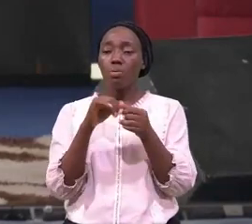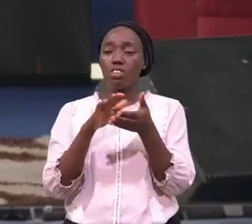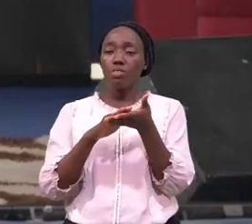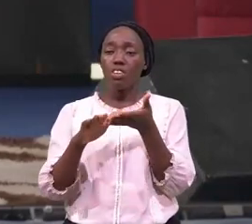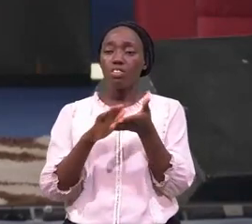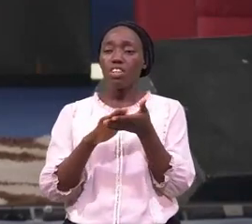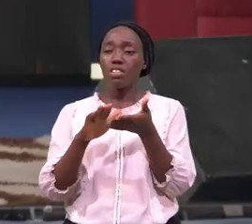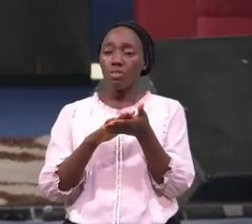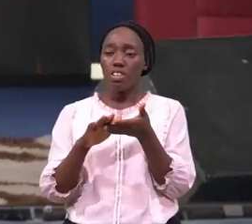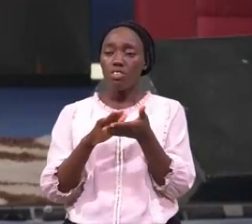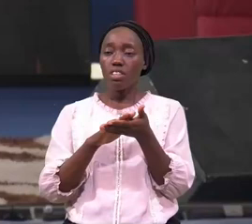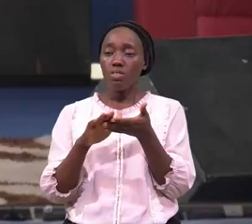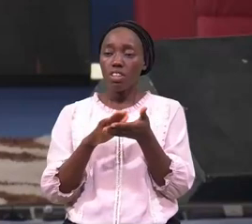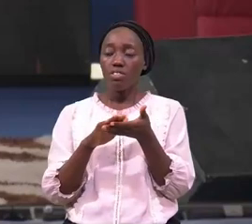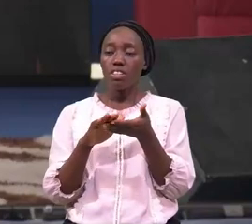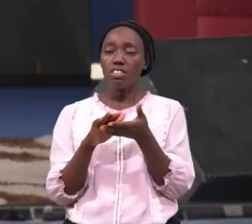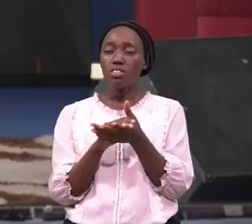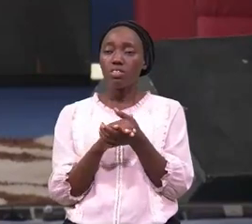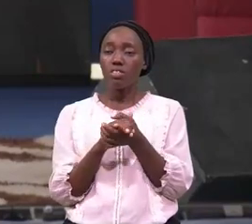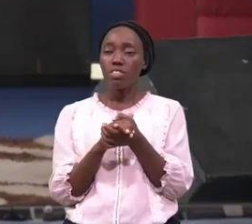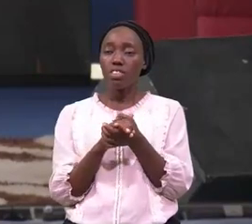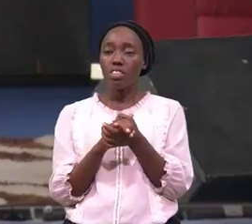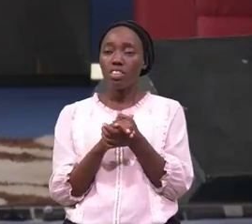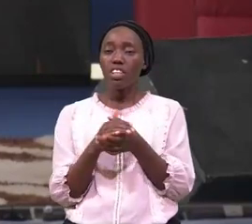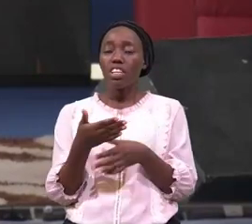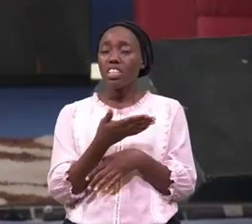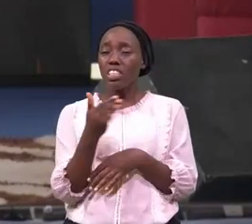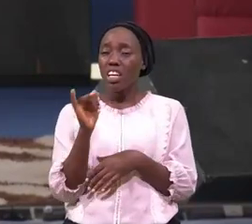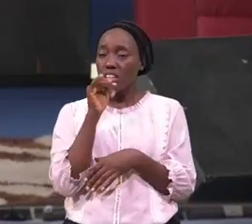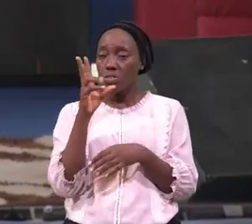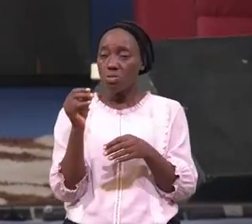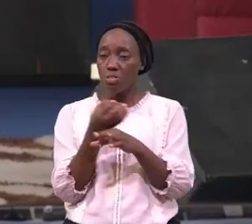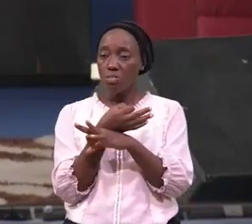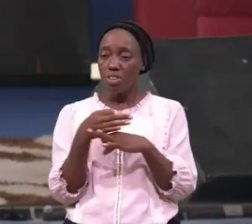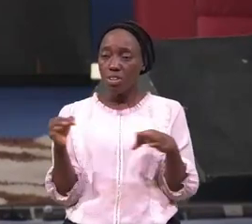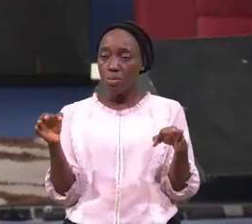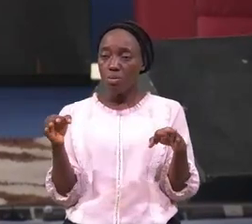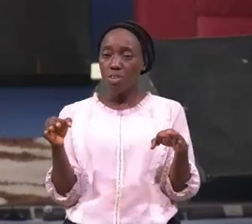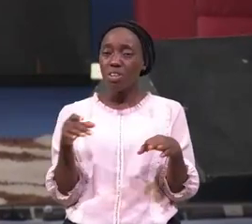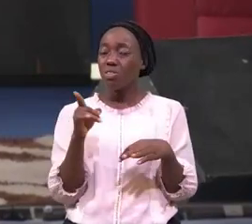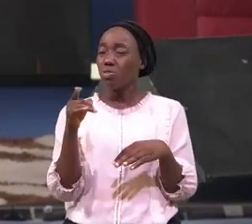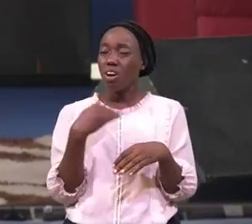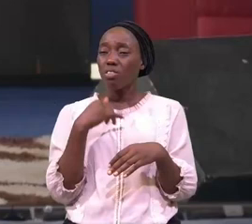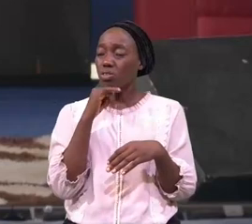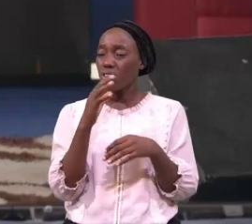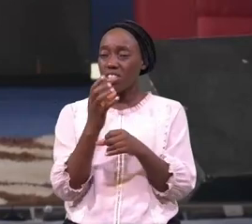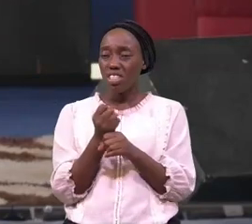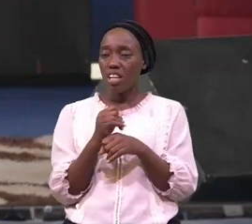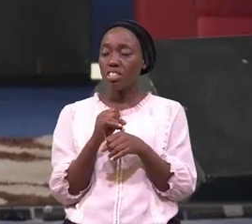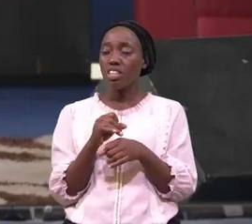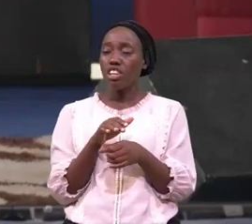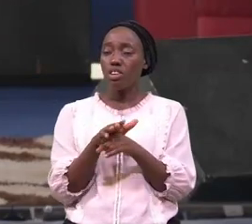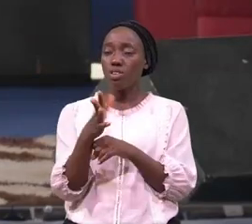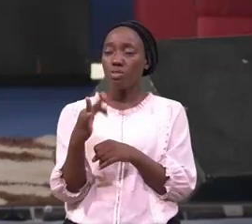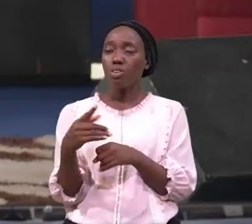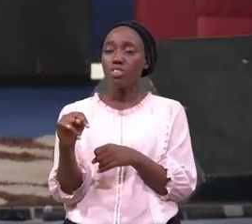Si nous parlons de pardon, pardon, pardon, il n'y a pas de l'affranchissement. Tu n'as pas encore eu suffisamment de la grâce